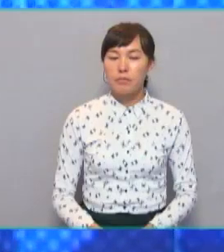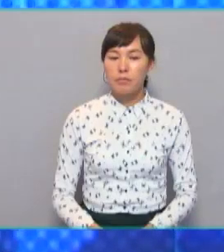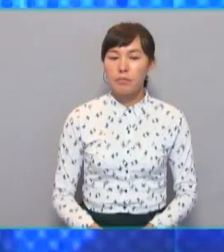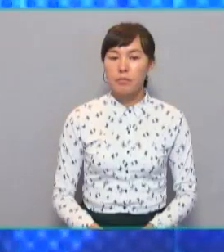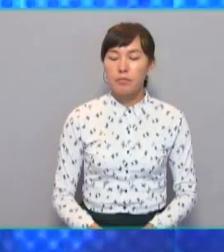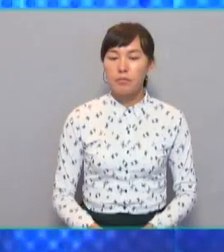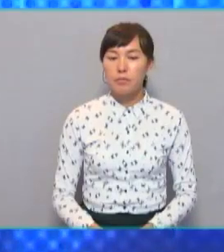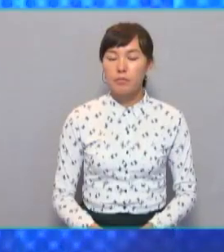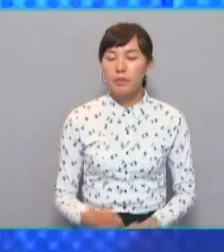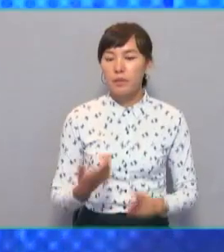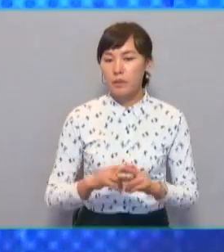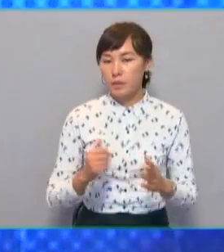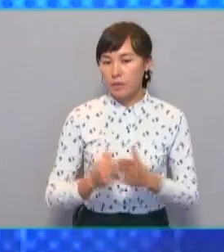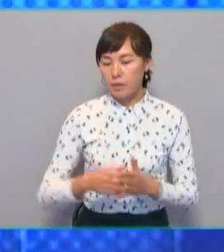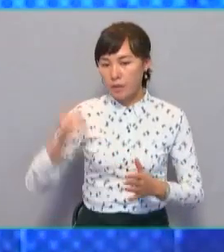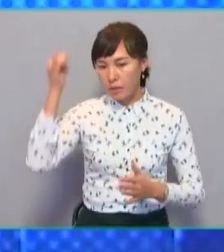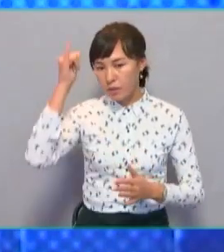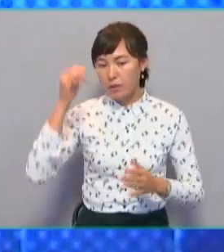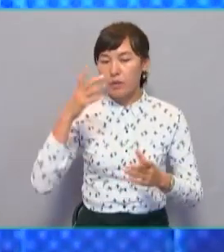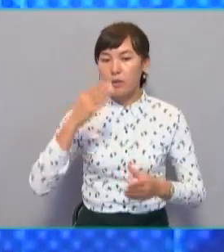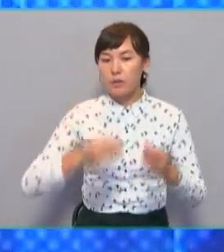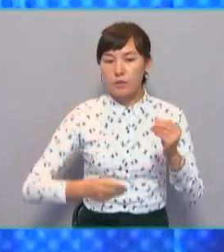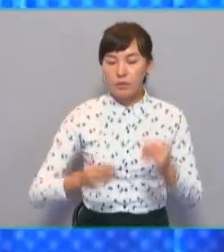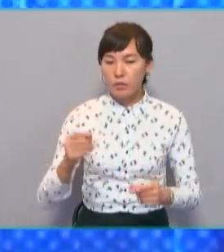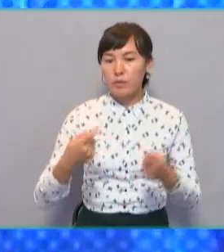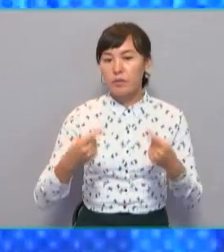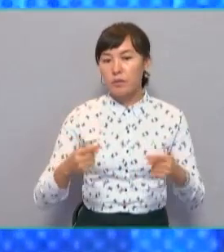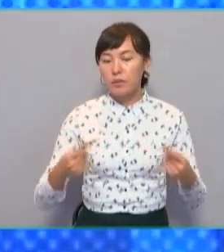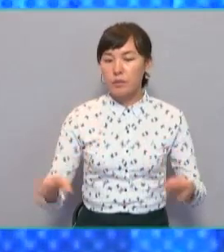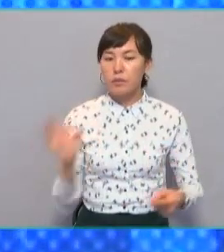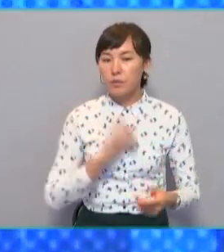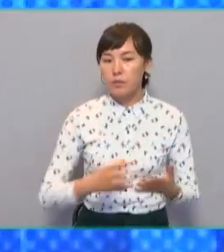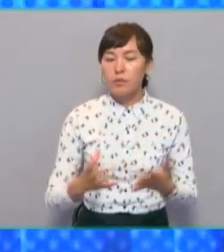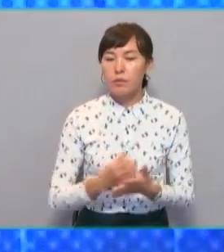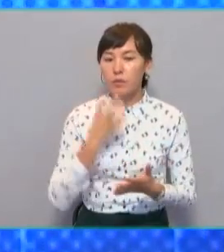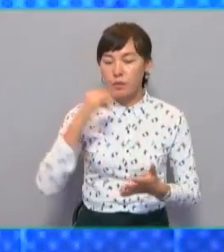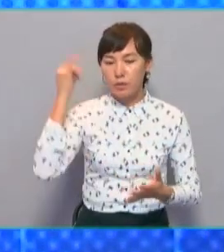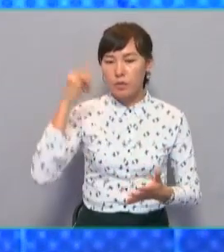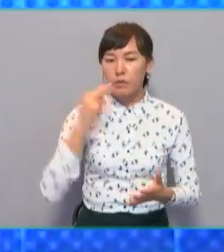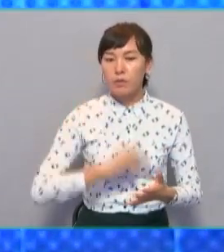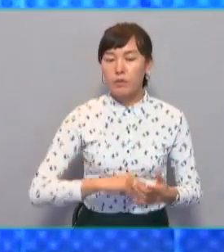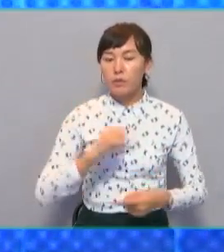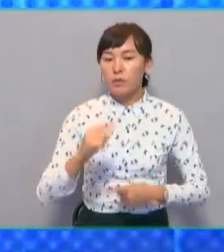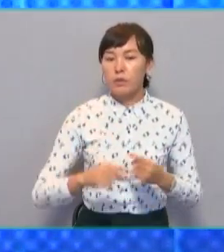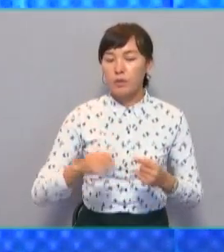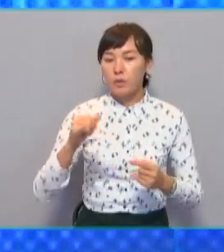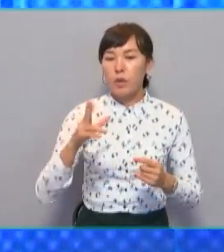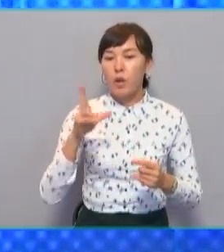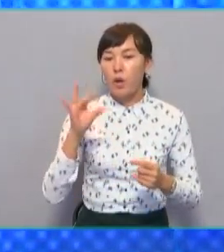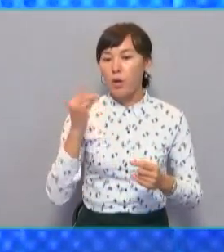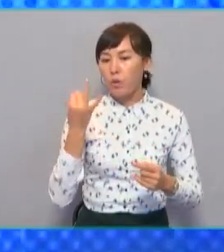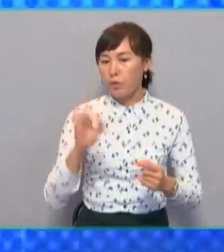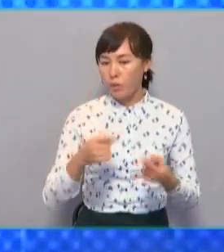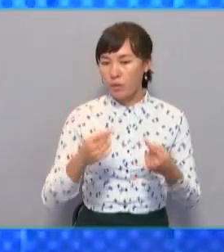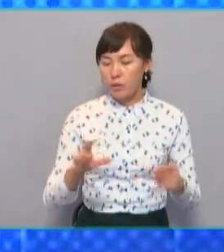Ақпараттарымыз жалғастырамыз. Бұған дейін сиырды құлтемірмен сауыпта басқа батабысқа кенелген оңтүстік шаруалары енді қой бағудың жаңа